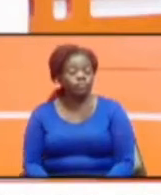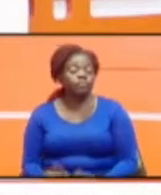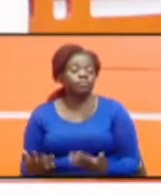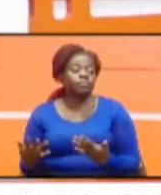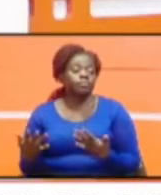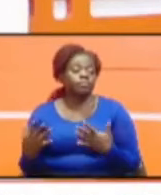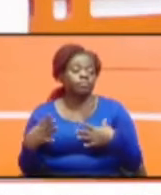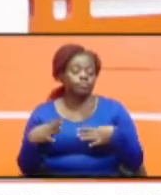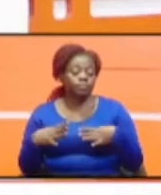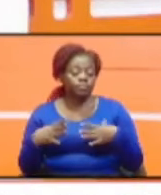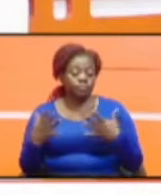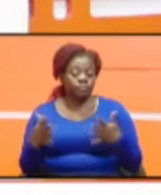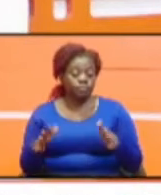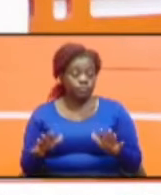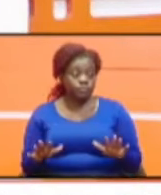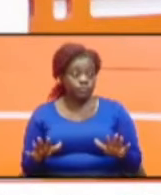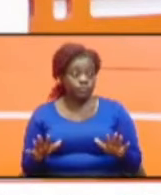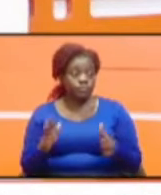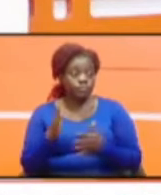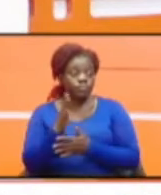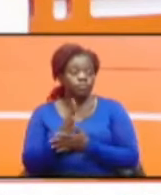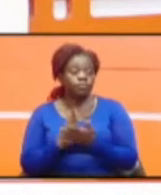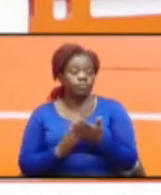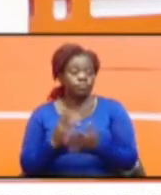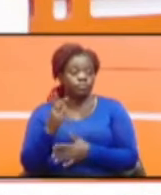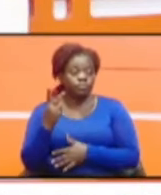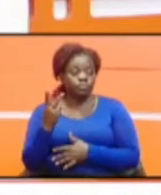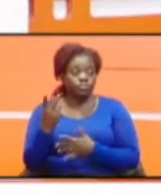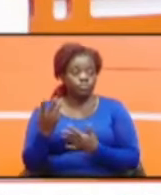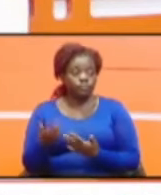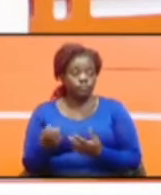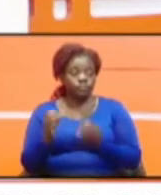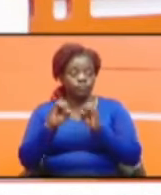Mbakulisa enyo mukomola moko kye kitundu kya fecho kubiri